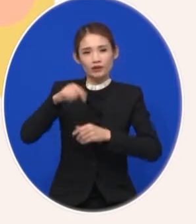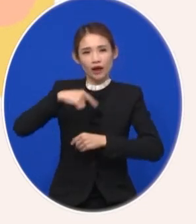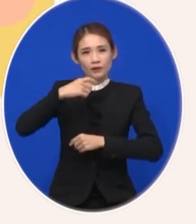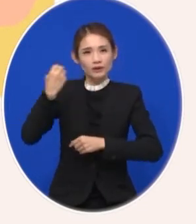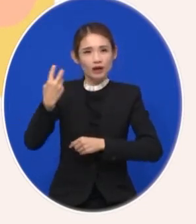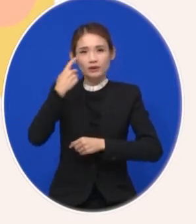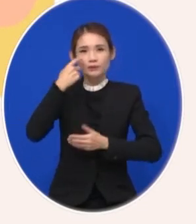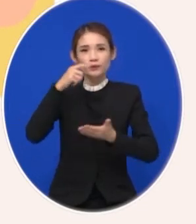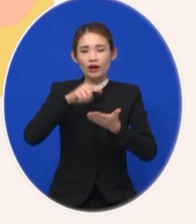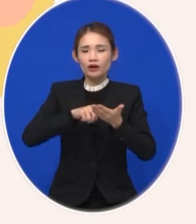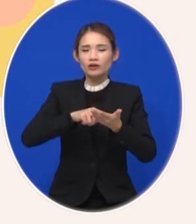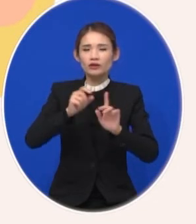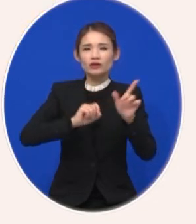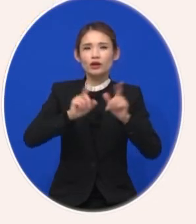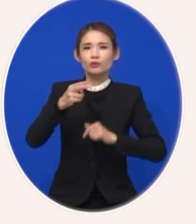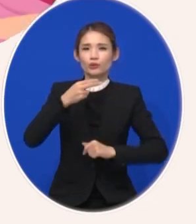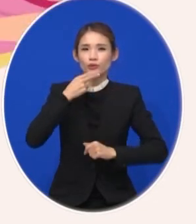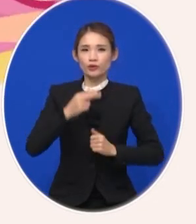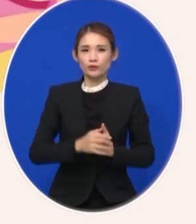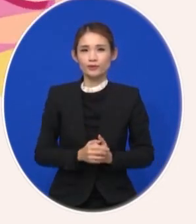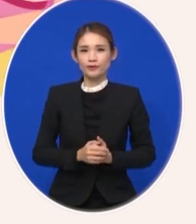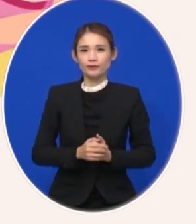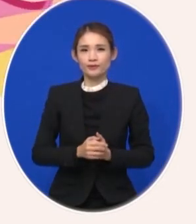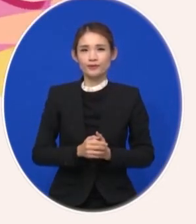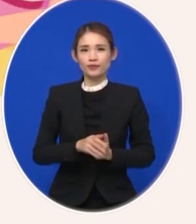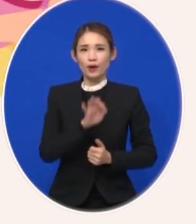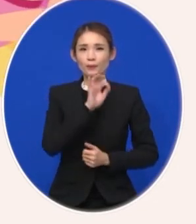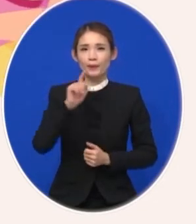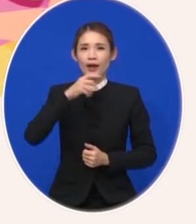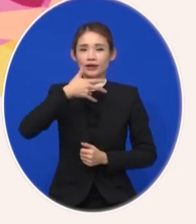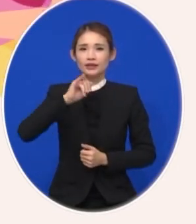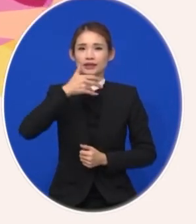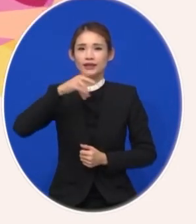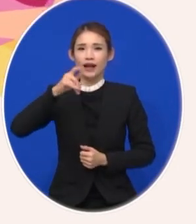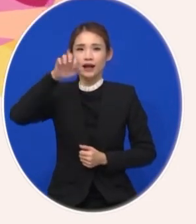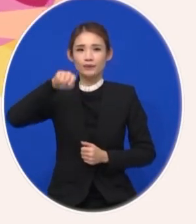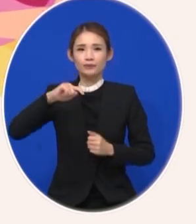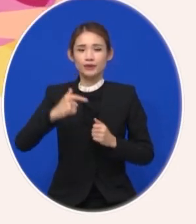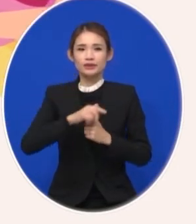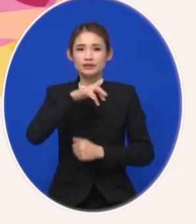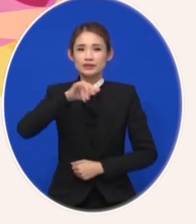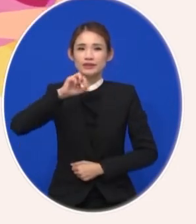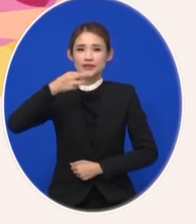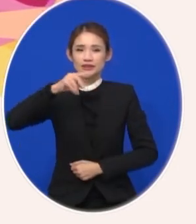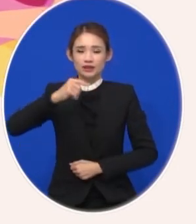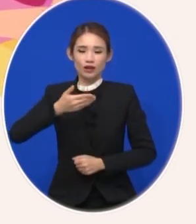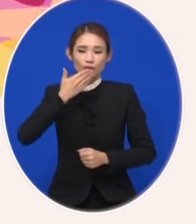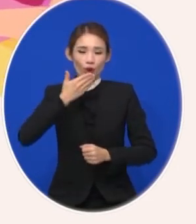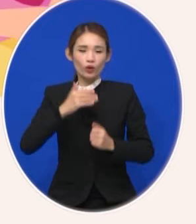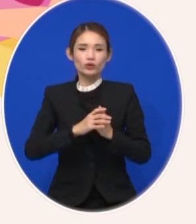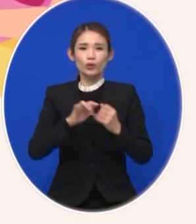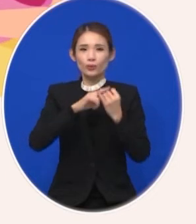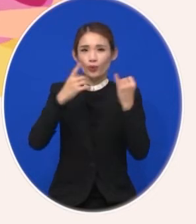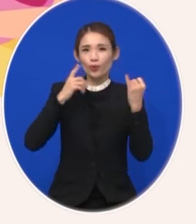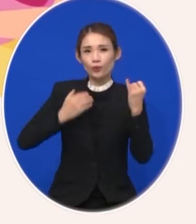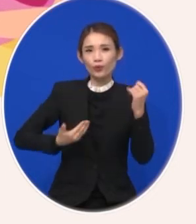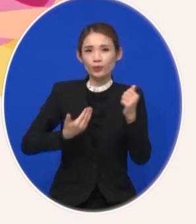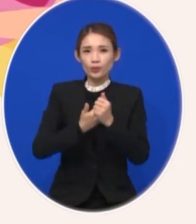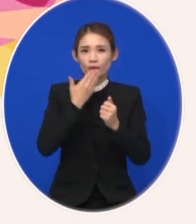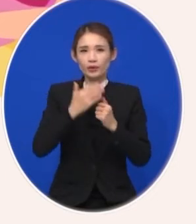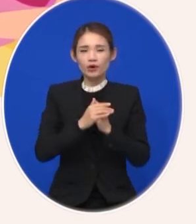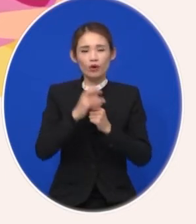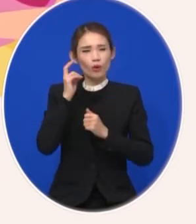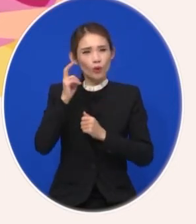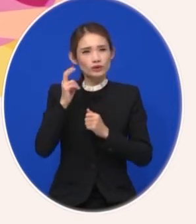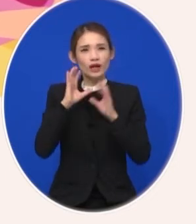임신에 재발되는 경우는 드뭅니다. 페니라민정, 지르텍 모두 모유 수유가 가능합니다. 다만 혹시